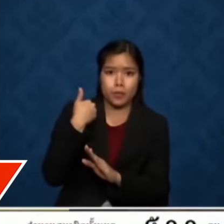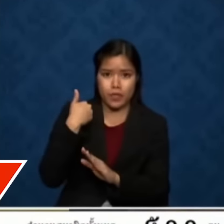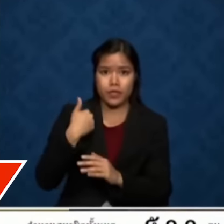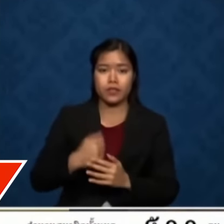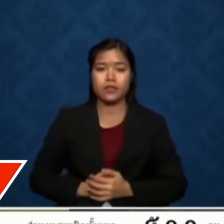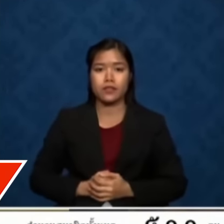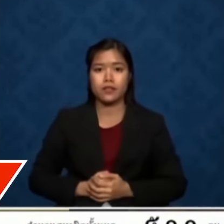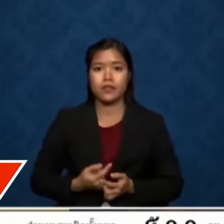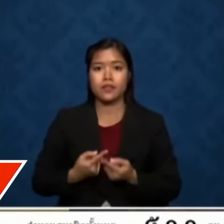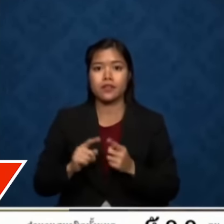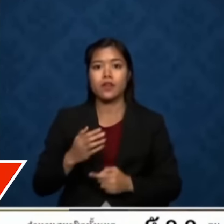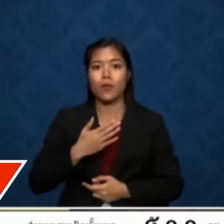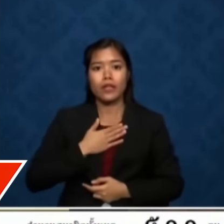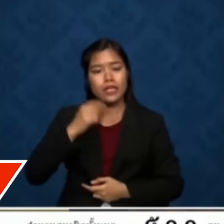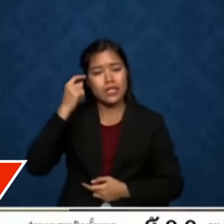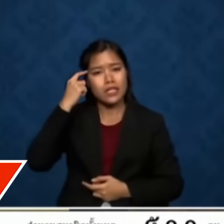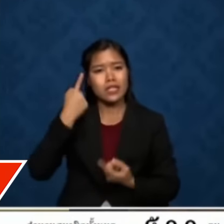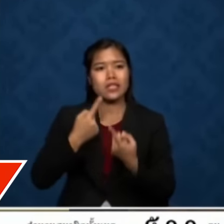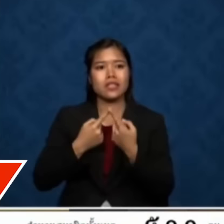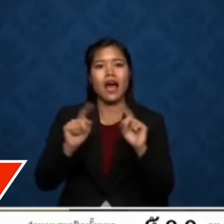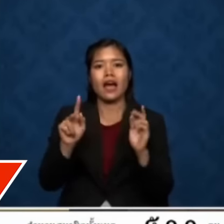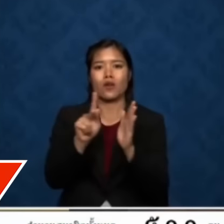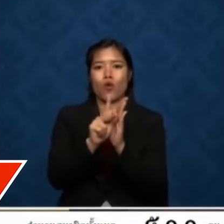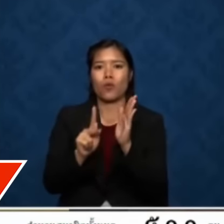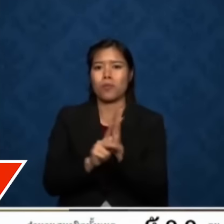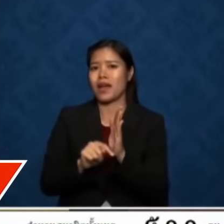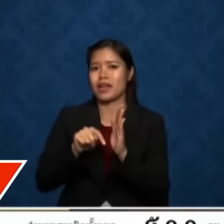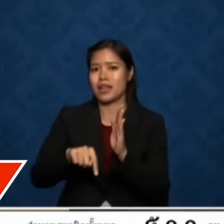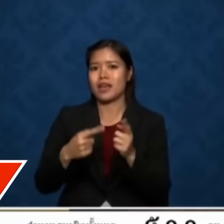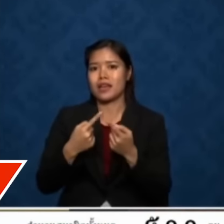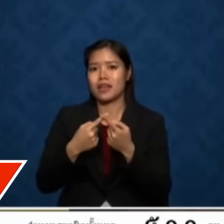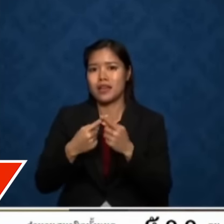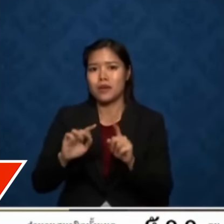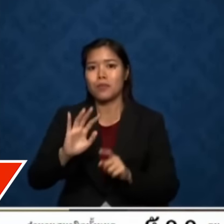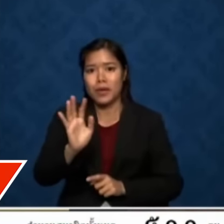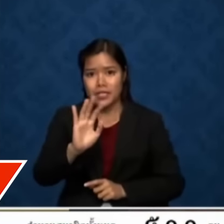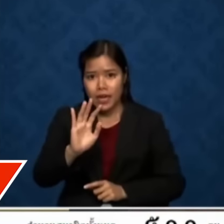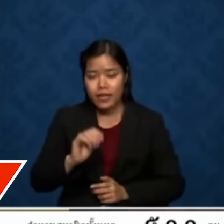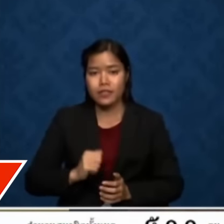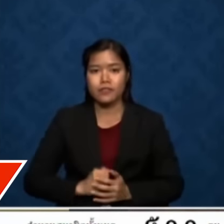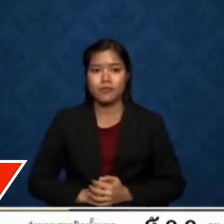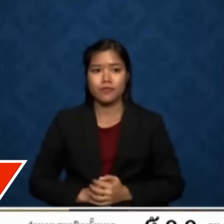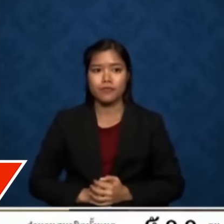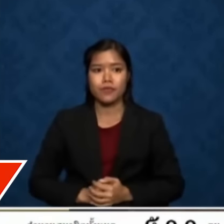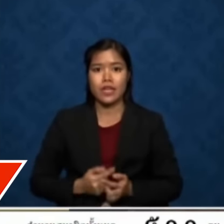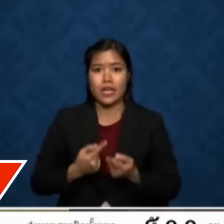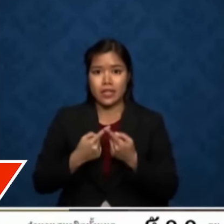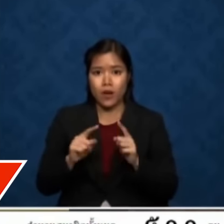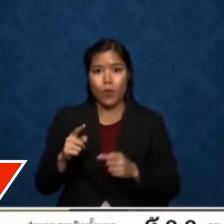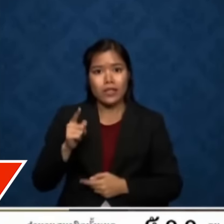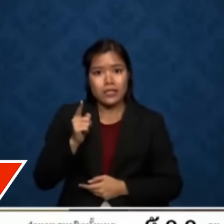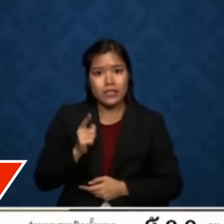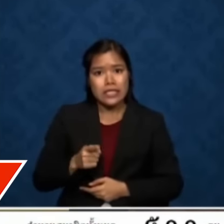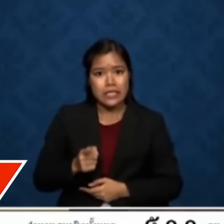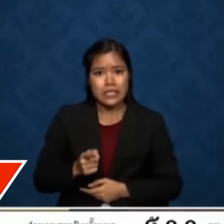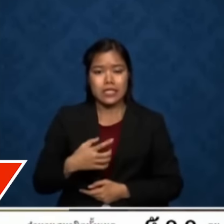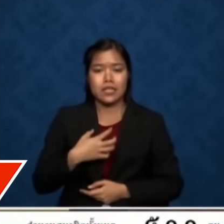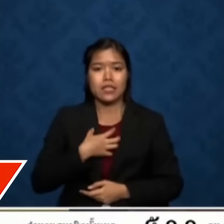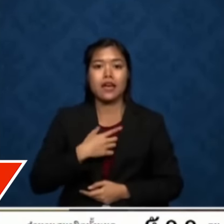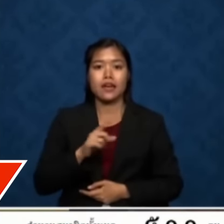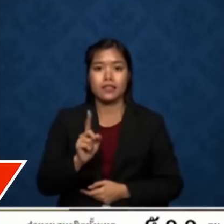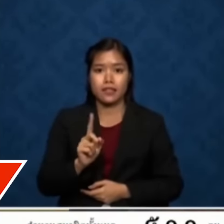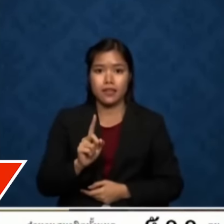ไกลก็ไม่ได้ไม่เห็นด้วยกับกฎหมายเหล่านี้และไม่ได้ไม่เห็นด้วยกับกฎกระทรวงนี้นะครับแต่สิ่งที่ต้องการจริงๆท่านประธานครับ